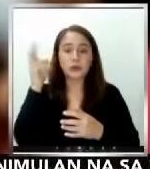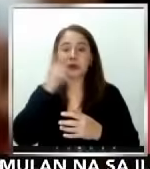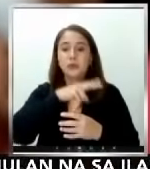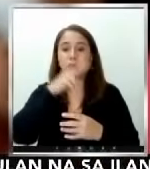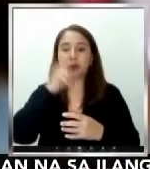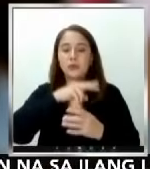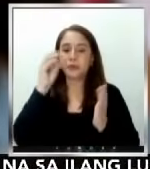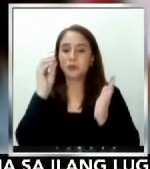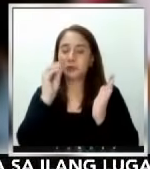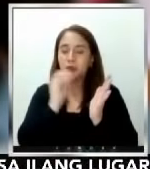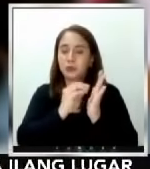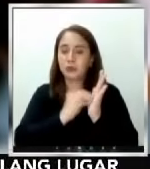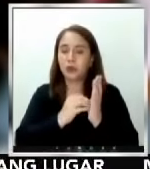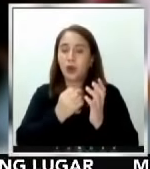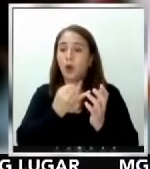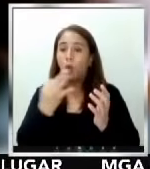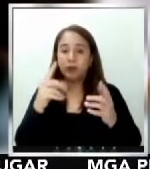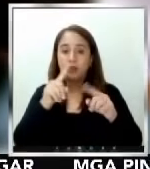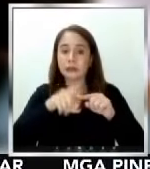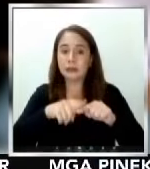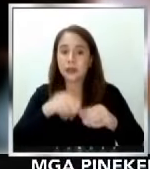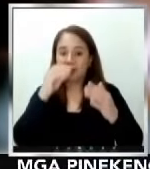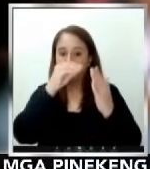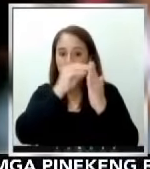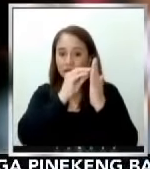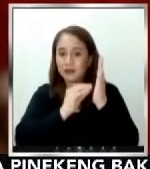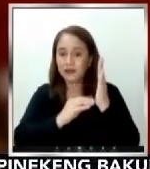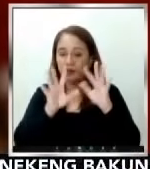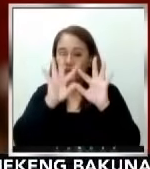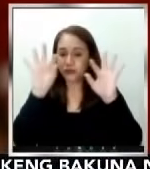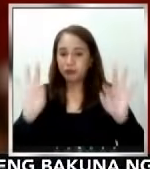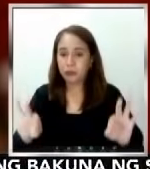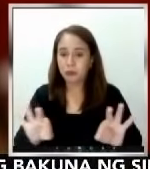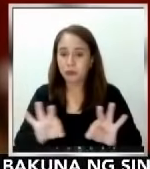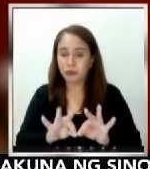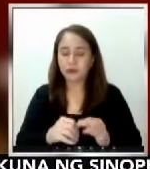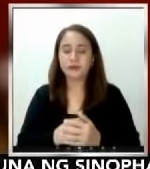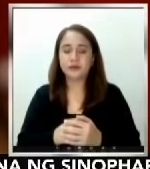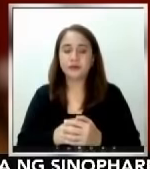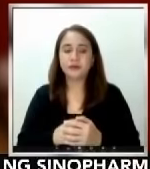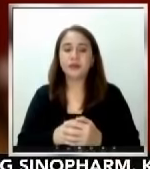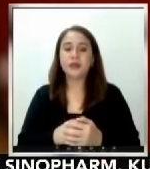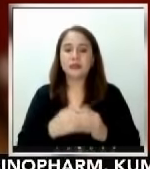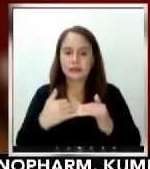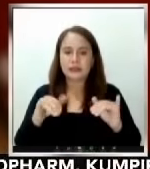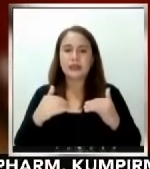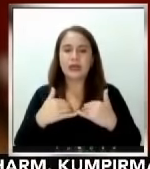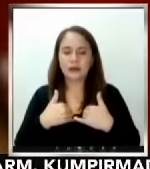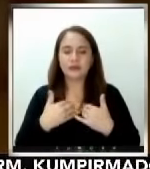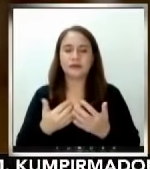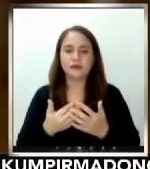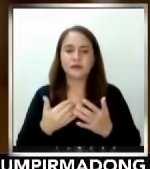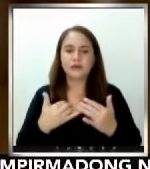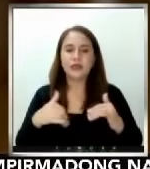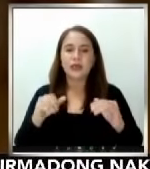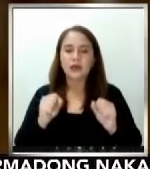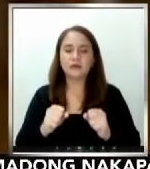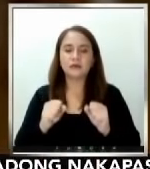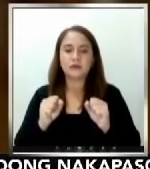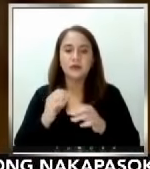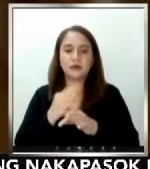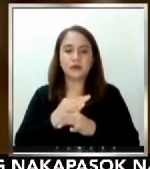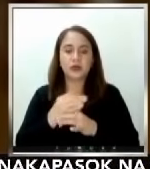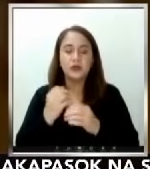of dependents nila sa kanilang form, ay meron pa naman silang pwedeng gawin. This is to go to